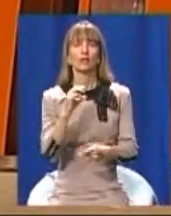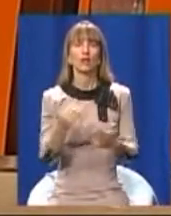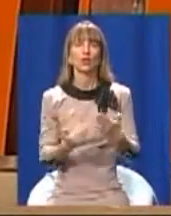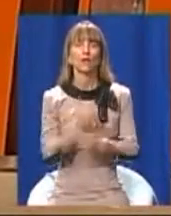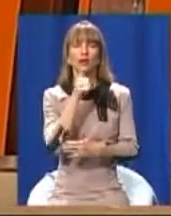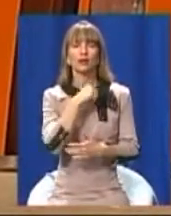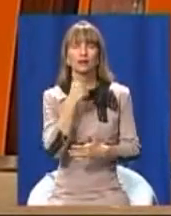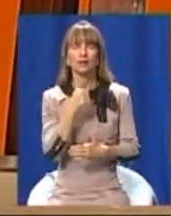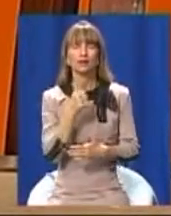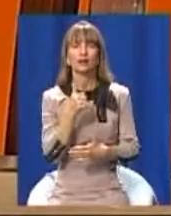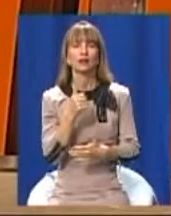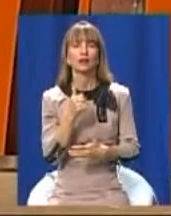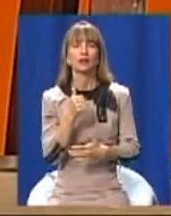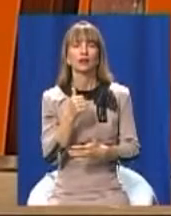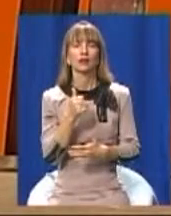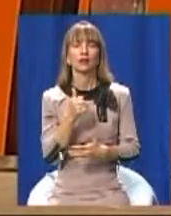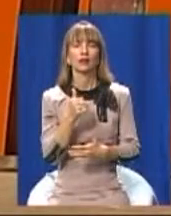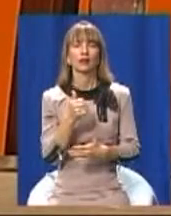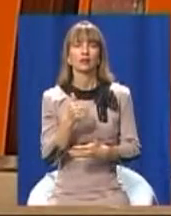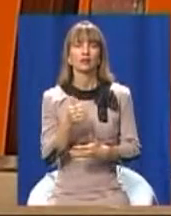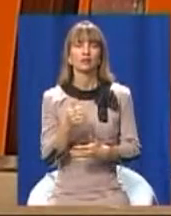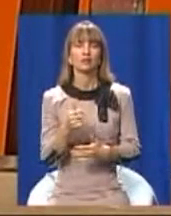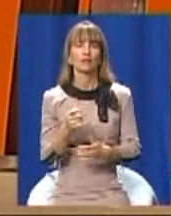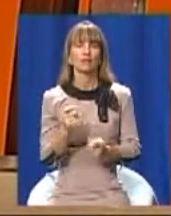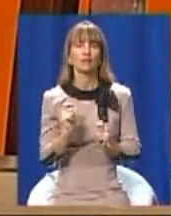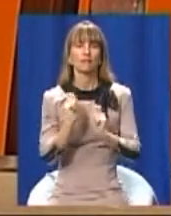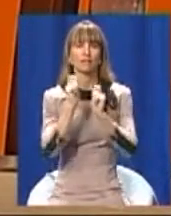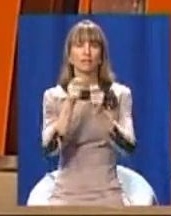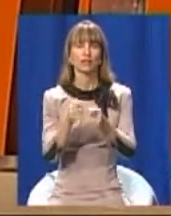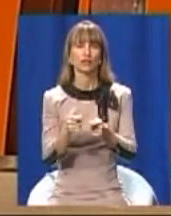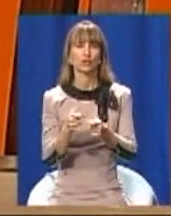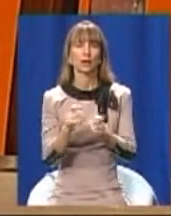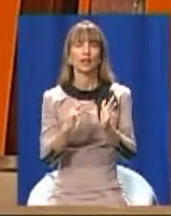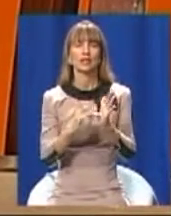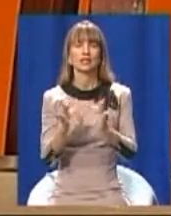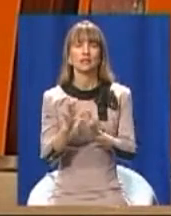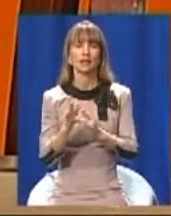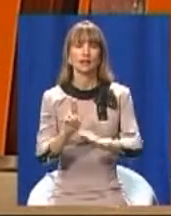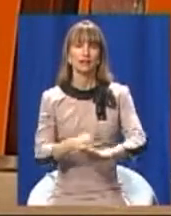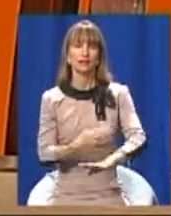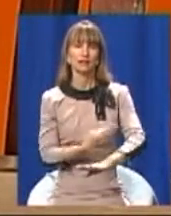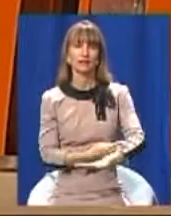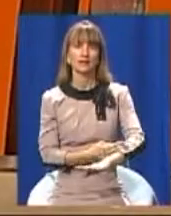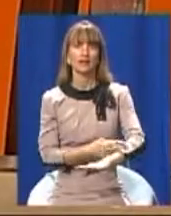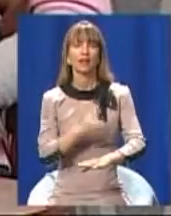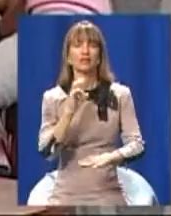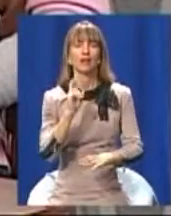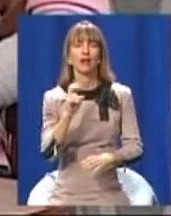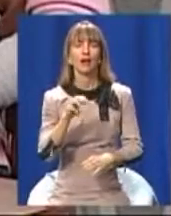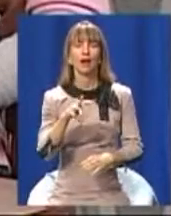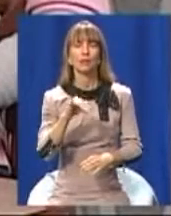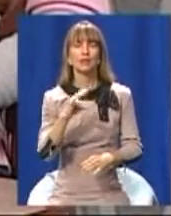рік дітлахи на камінні вішають різдвяні шкарпетки. Аби